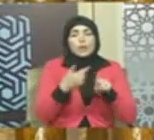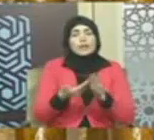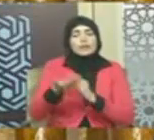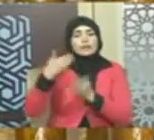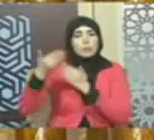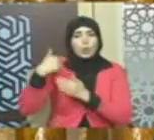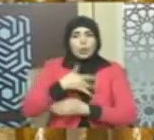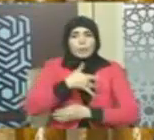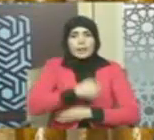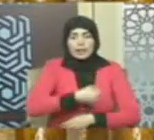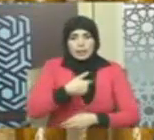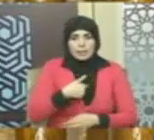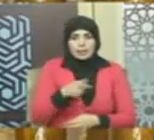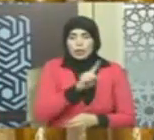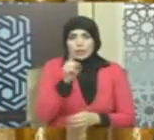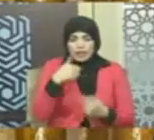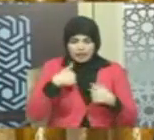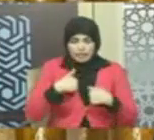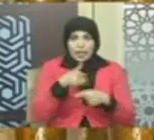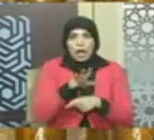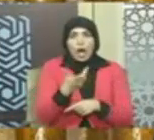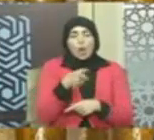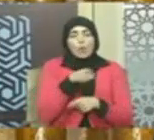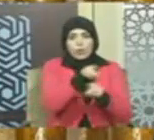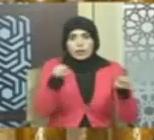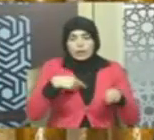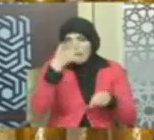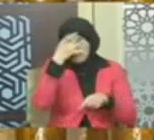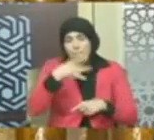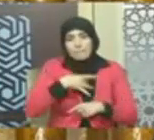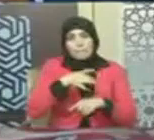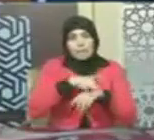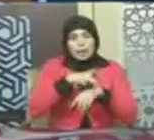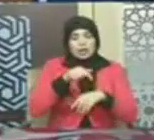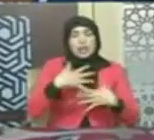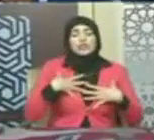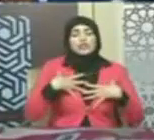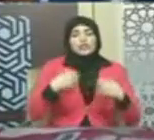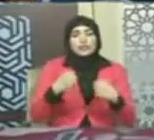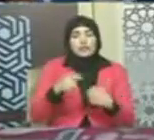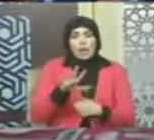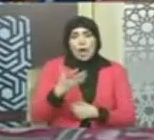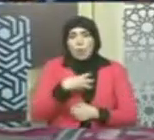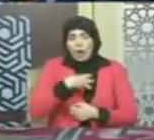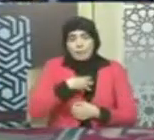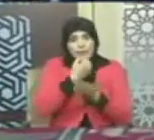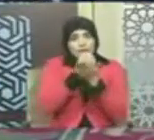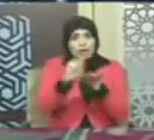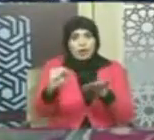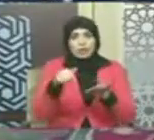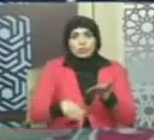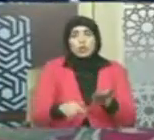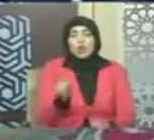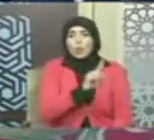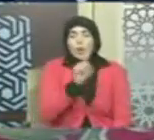سبقونا بالإيمان، ولا تجعل فينا ولا لنا ولا بيننا مريضا إلا شفيته، ولا همّا إلا فرجته،